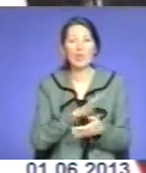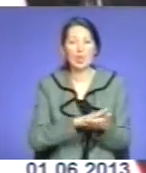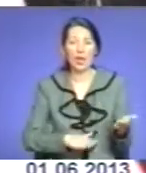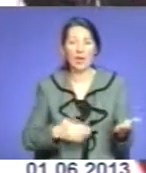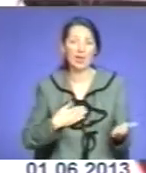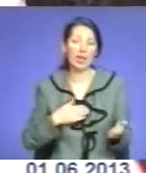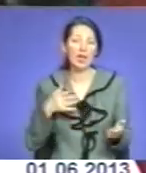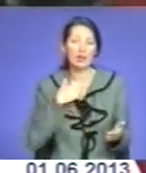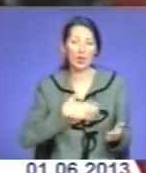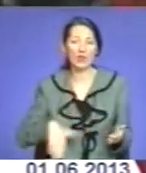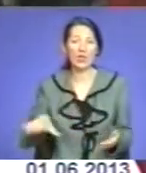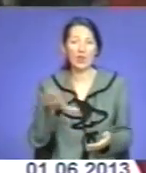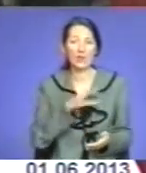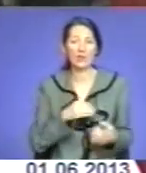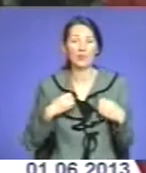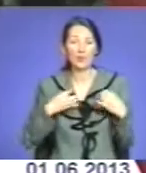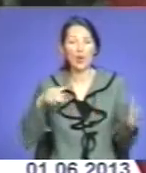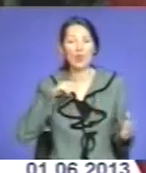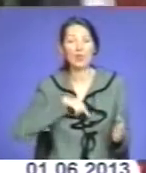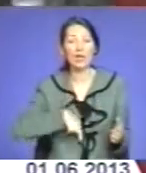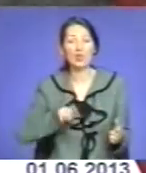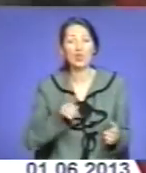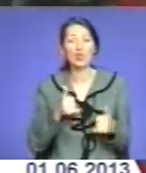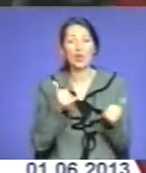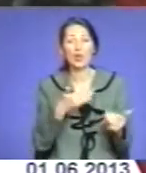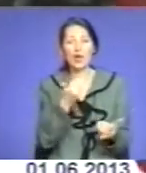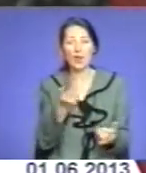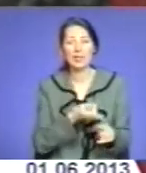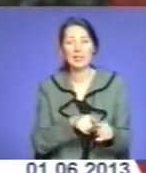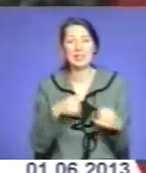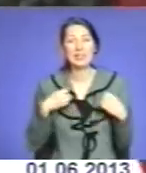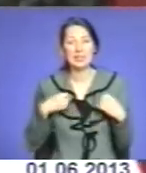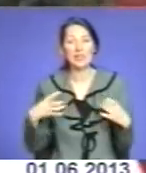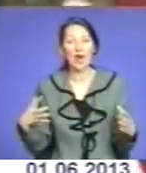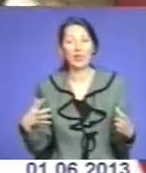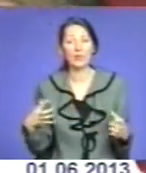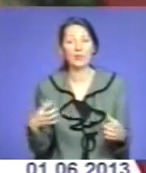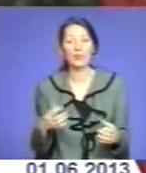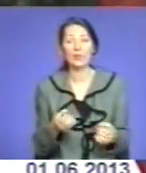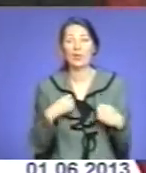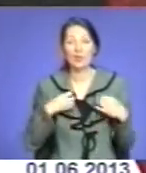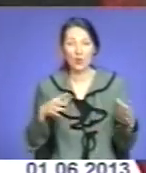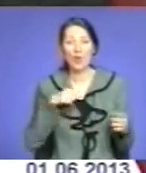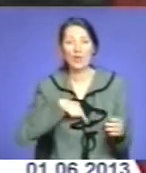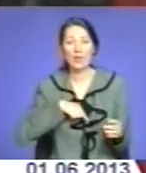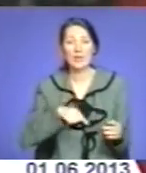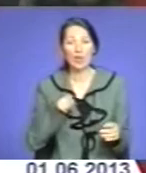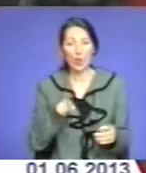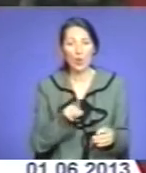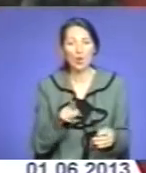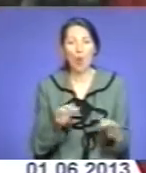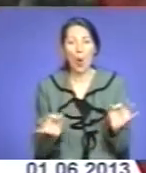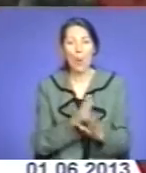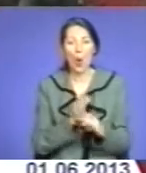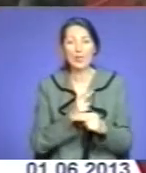всім задоволена. Чи святковий настрій, от що для вас це свято? Безперечно, святковий настрій, тому що і погода